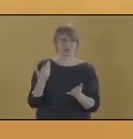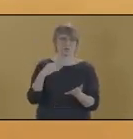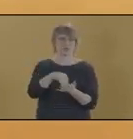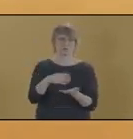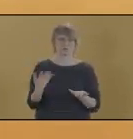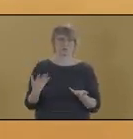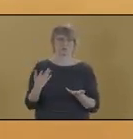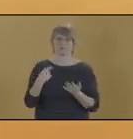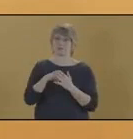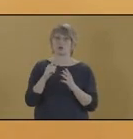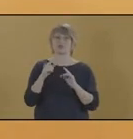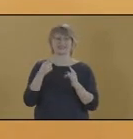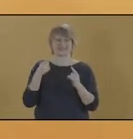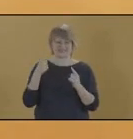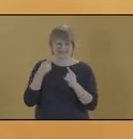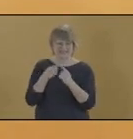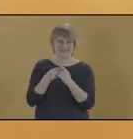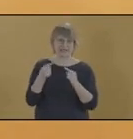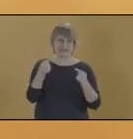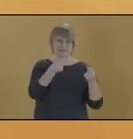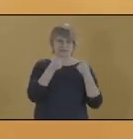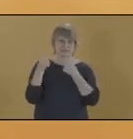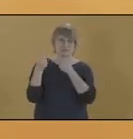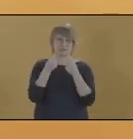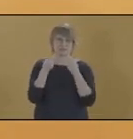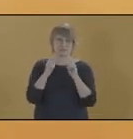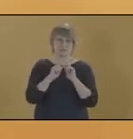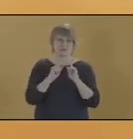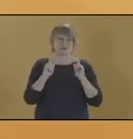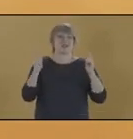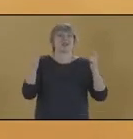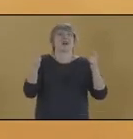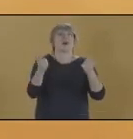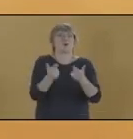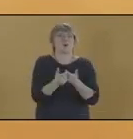einen unmittelbaren Diskursraum im Netz.